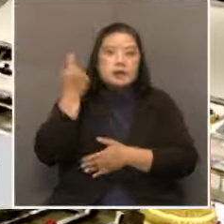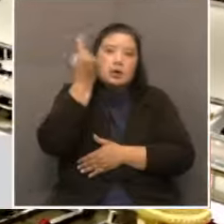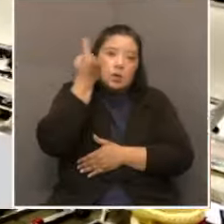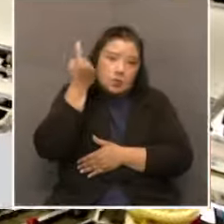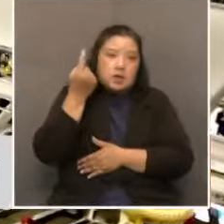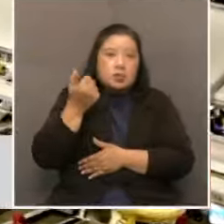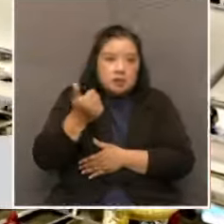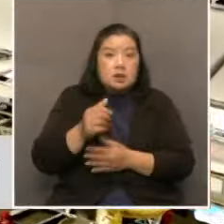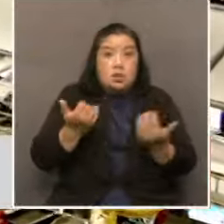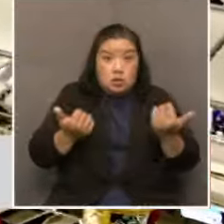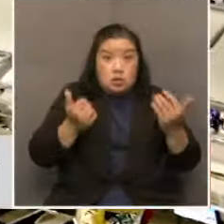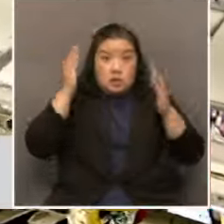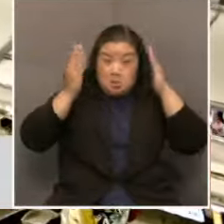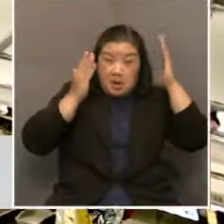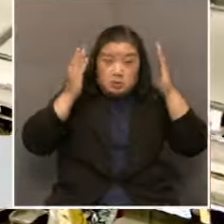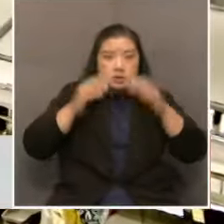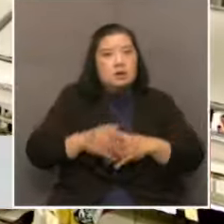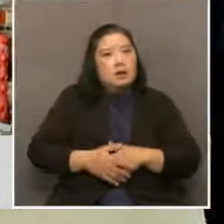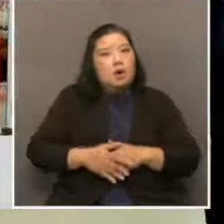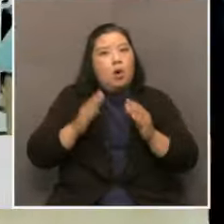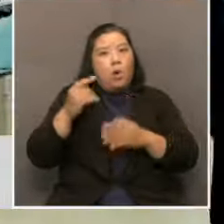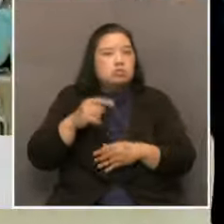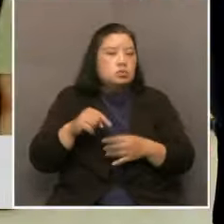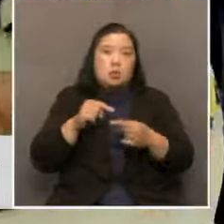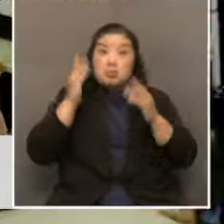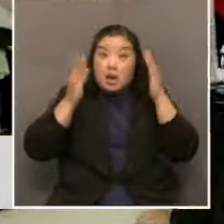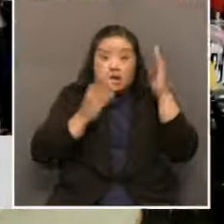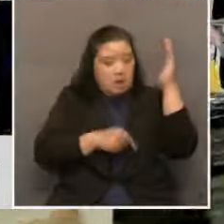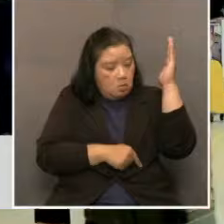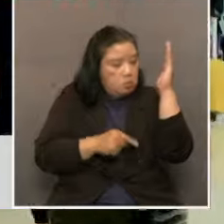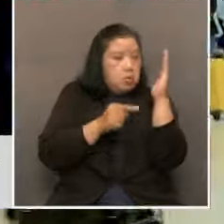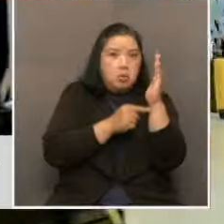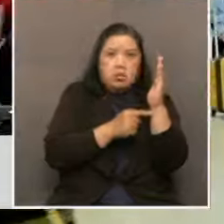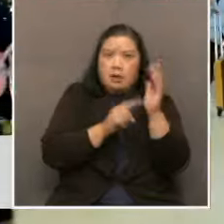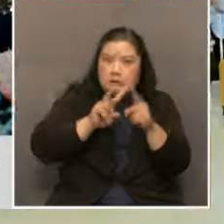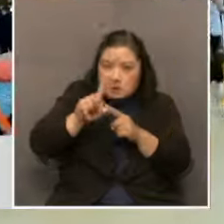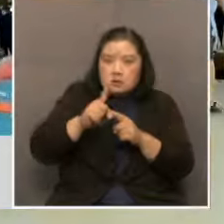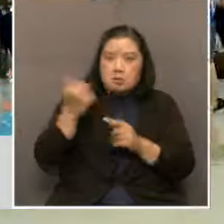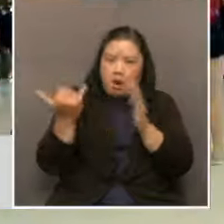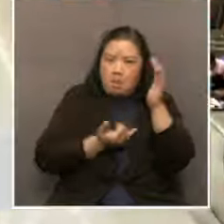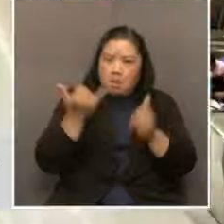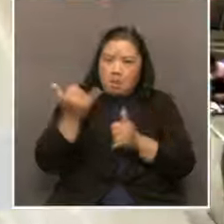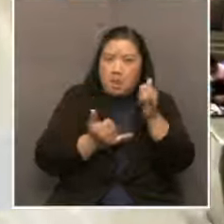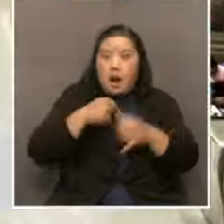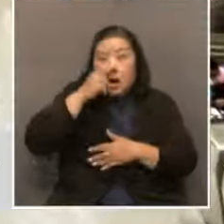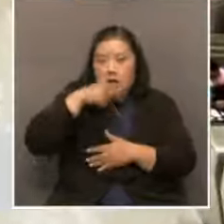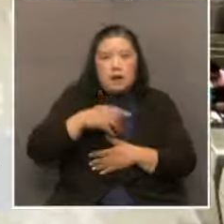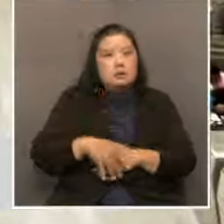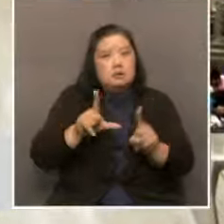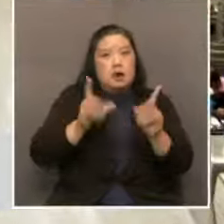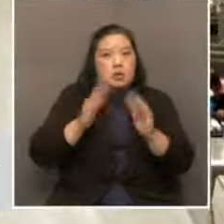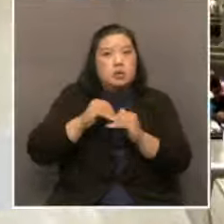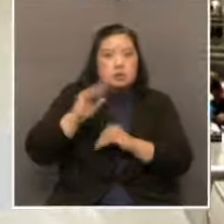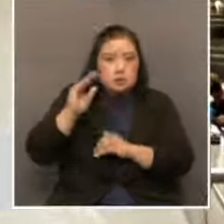เที่ยวสูงสุดแล้วตอนนี้ ใช่เห็นว่านักท่องเที่ยวจากมาเลเซียมาเยอะเลย มากที่สุด ครับ หลายล้านในช่วงนี้นะครับไปคุยกับมาเล